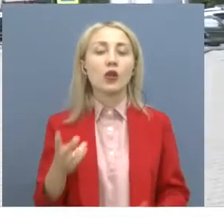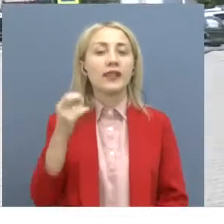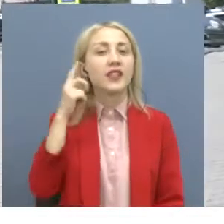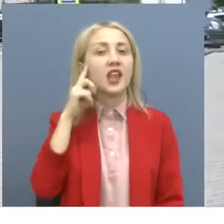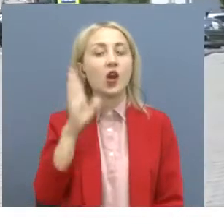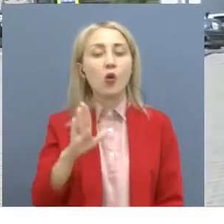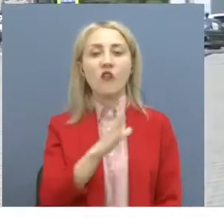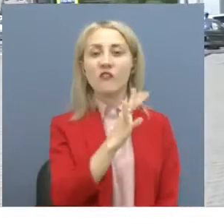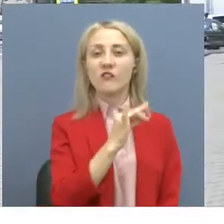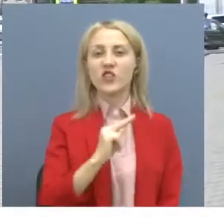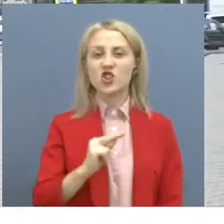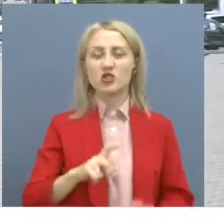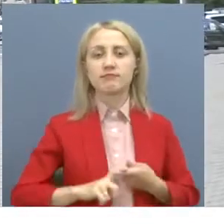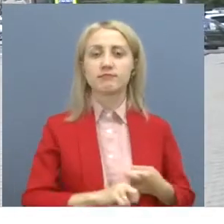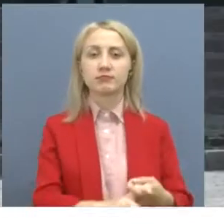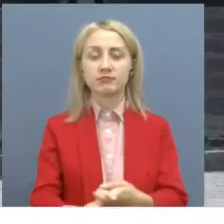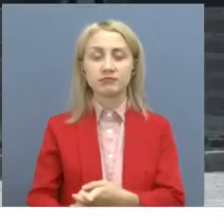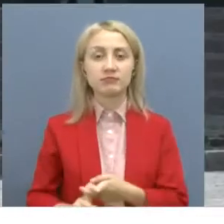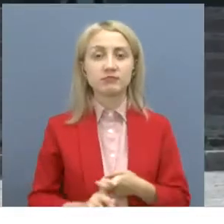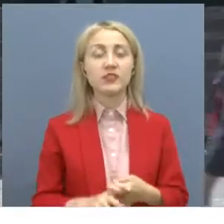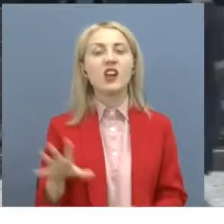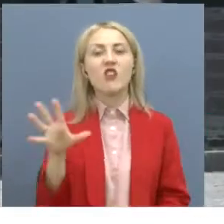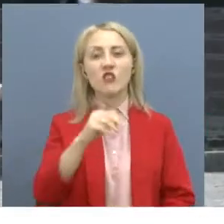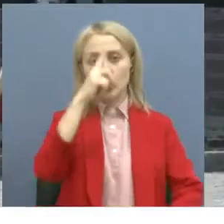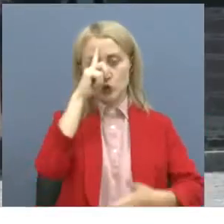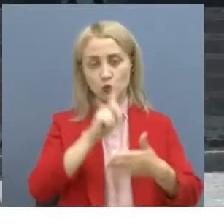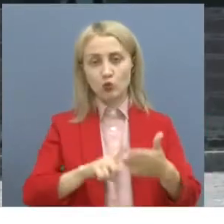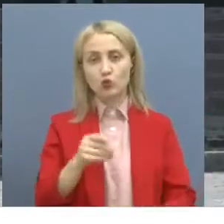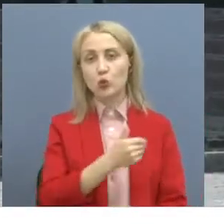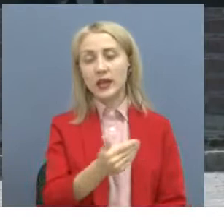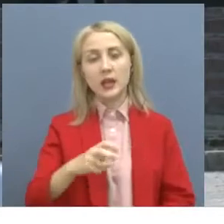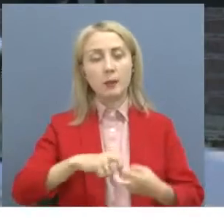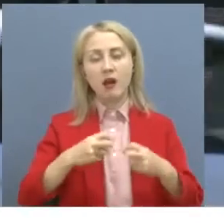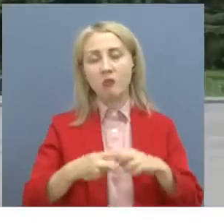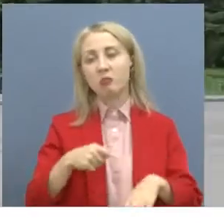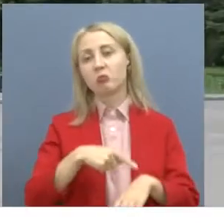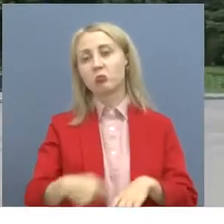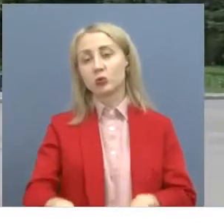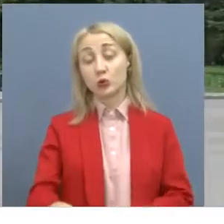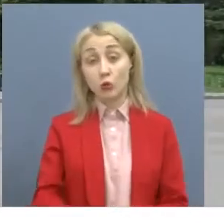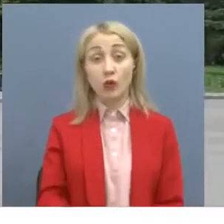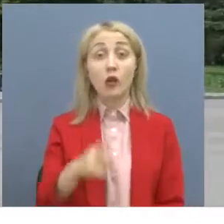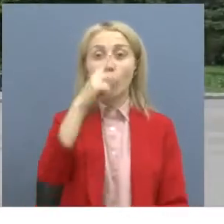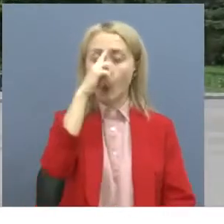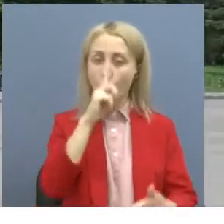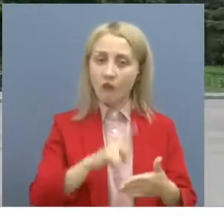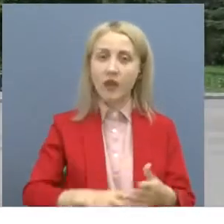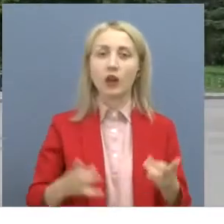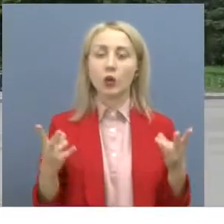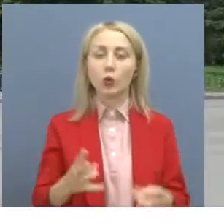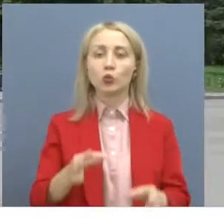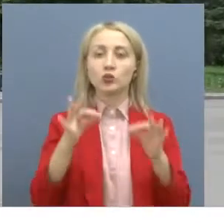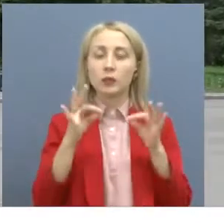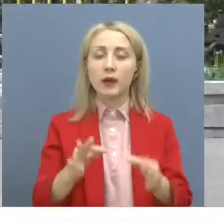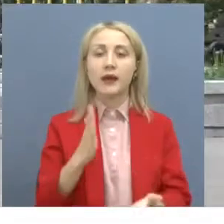қиын көбісі. Бұл дертпен ешқашан ауырмайтынына сенімді. Бұл үміттің ақталуы үшін әр азамат сақтық шараларын бес саусағындай білуі қажет. Life for